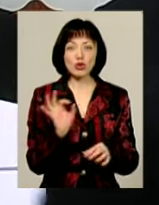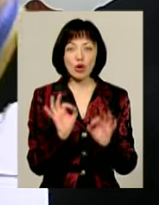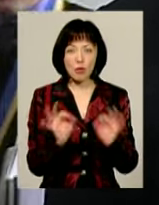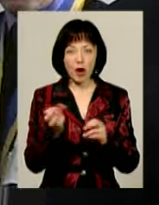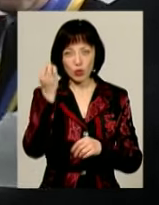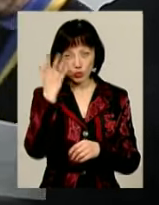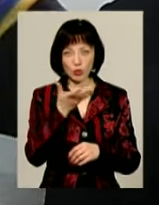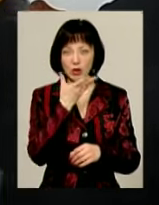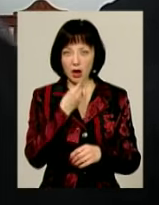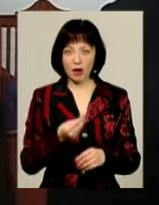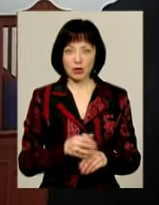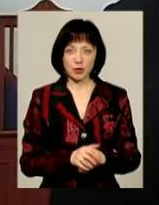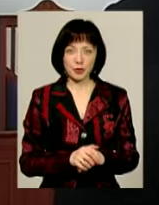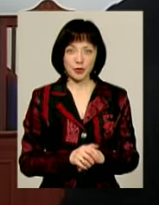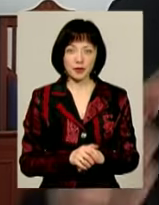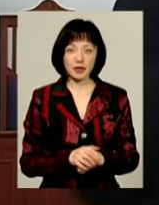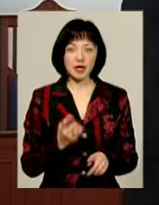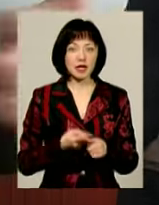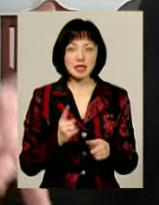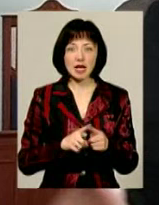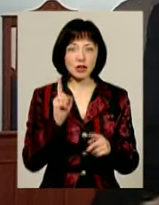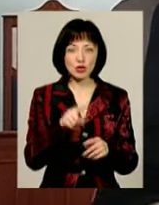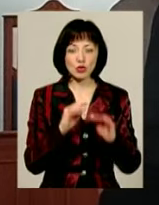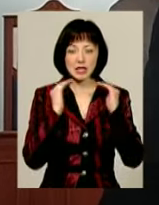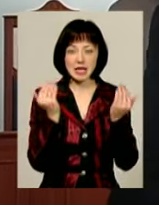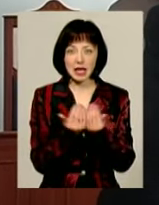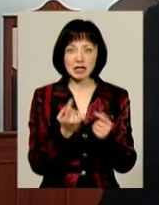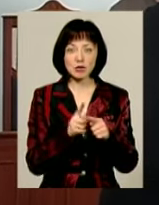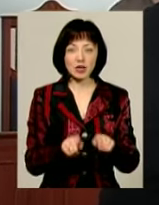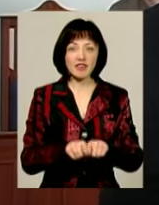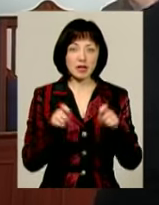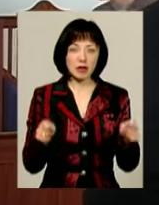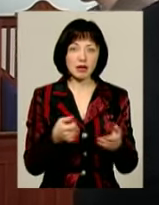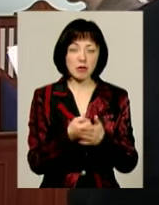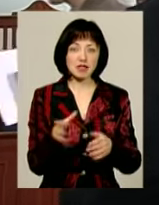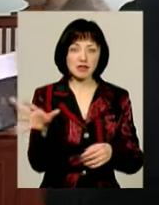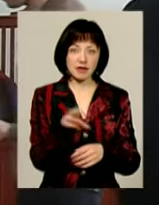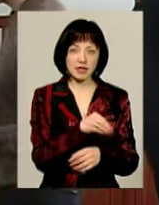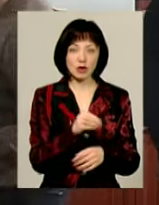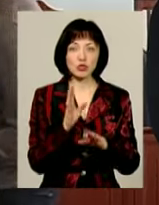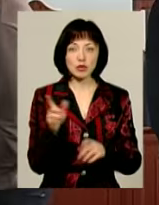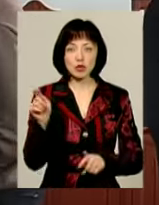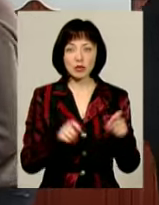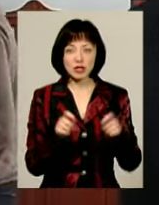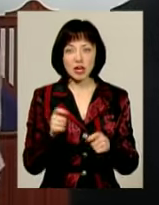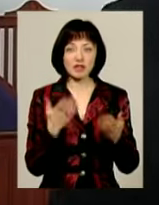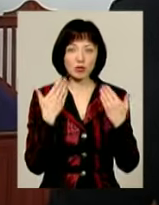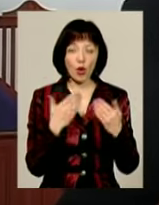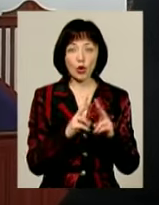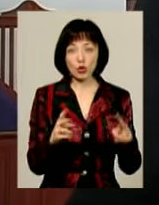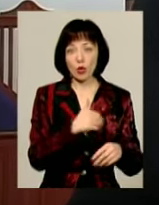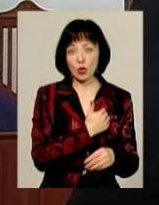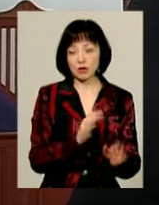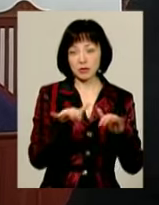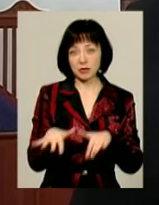культурно і гарно. І це ж не то, що там буде закрито, це буде відкрита база, відкрита для всіх, куди будуть приїжджати, відпочивати. Да, хто хоче